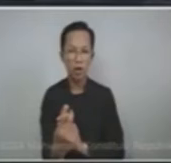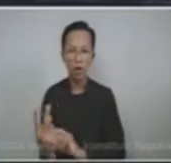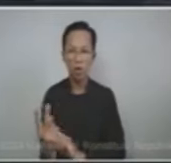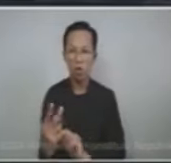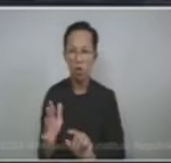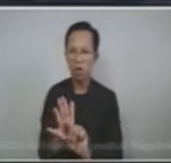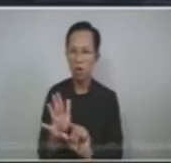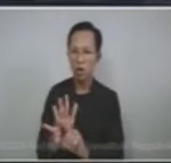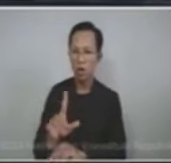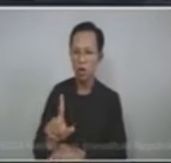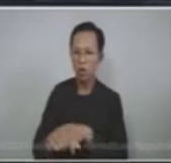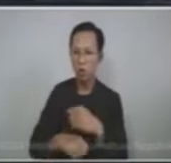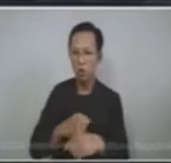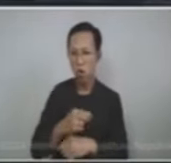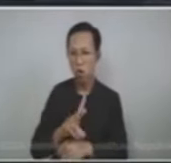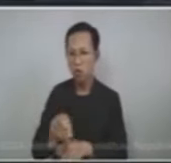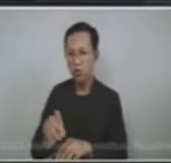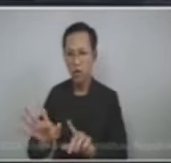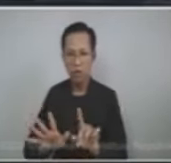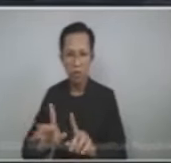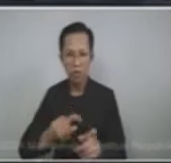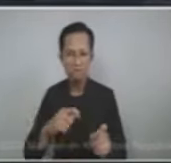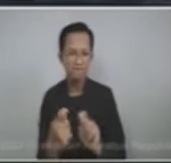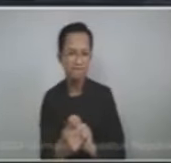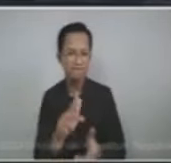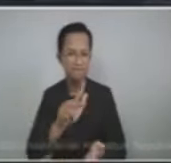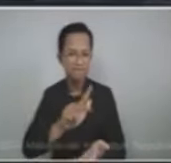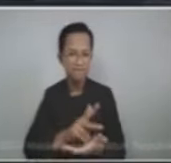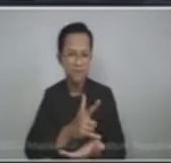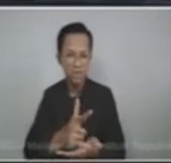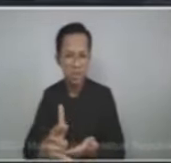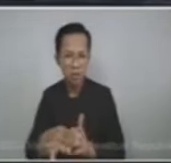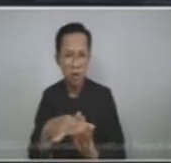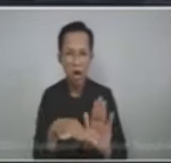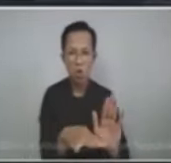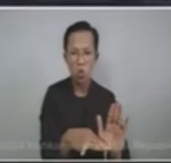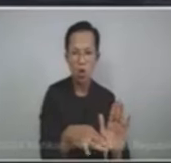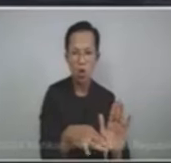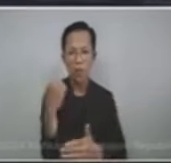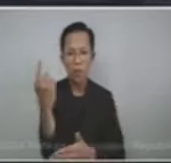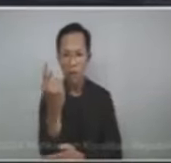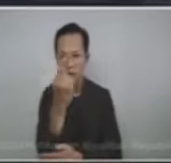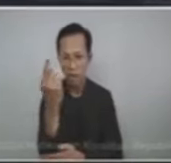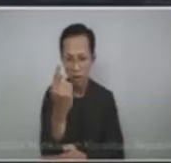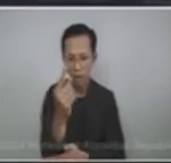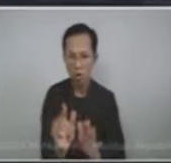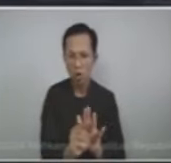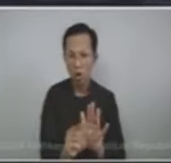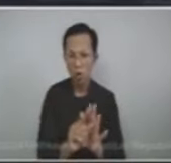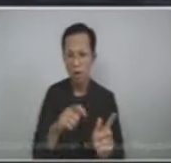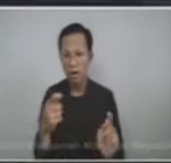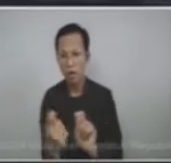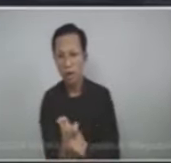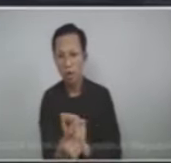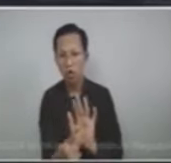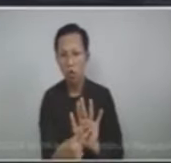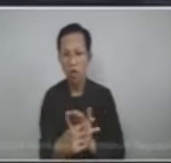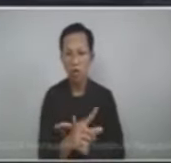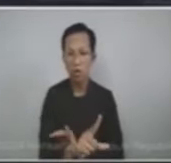nomor 1 tahun 2015 tentang p Apan peraturan pemerintah pengganti undang-undang Nomor 1 Tahun 2014 tentang pemilihan